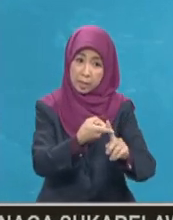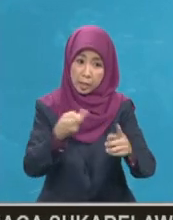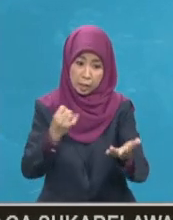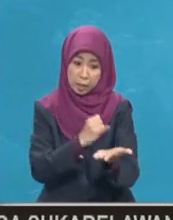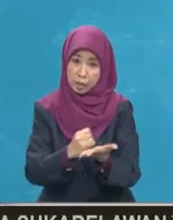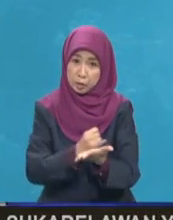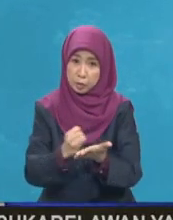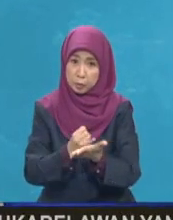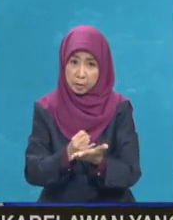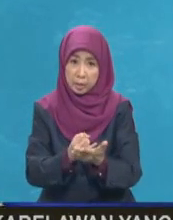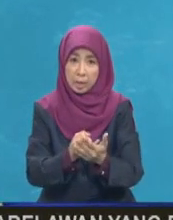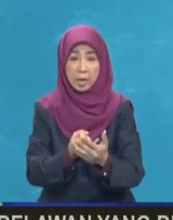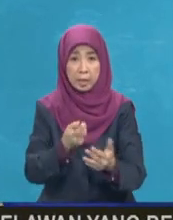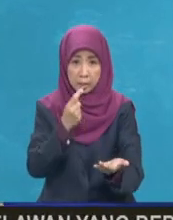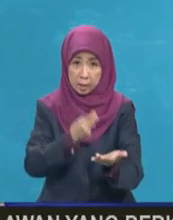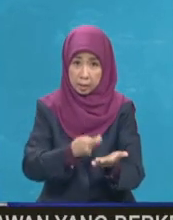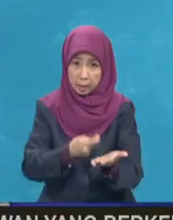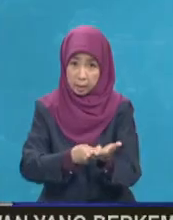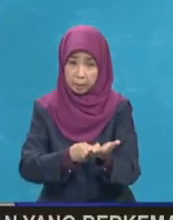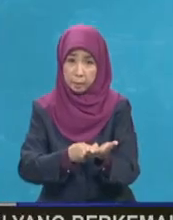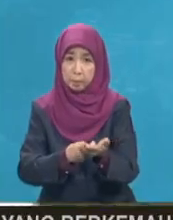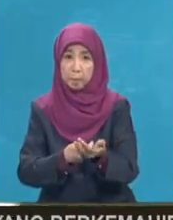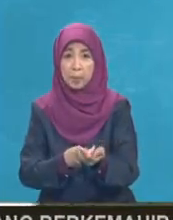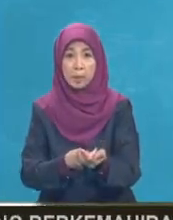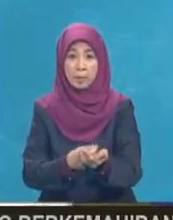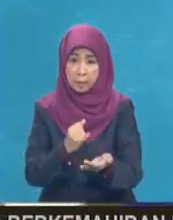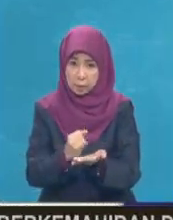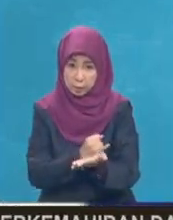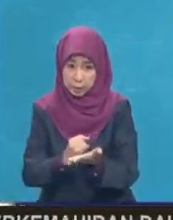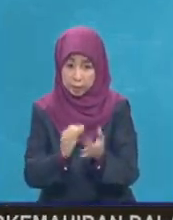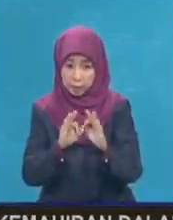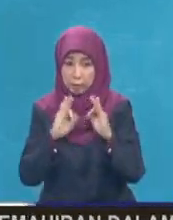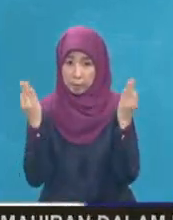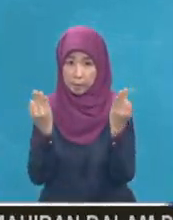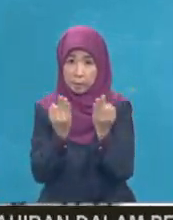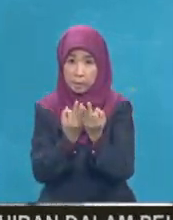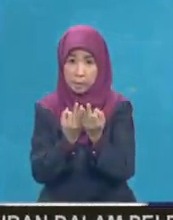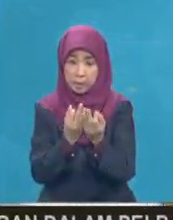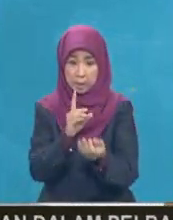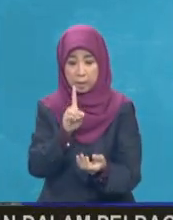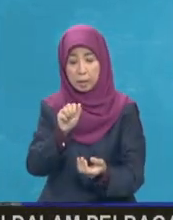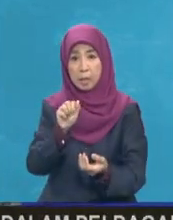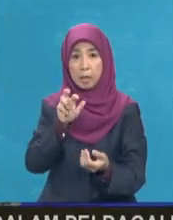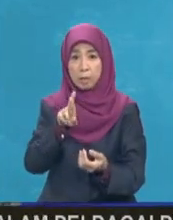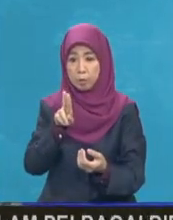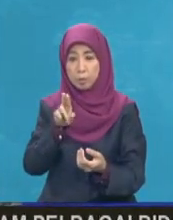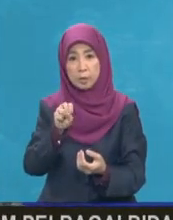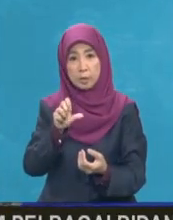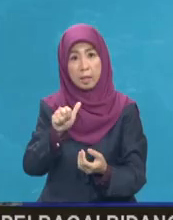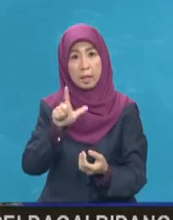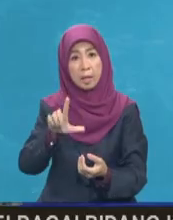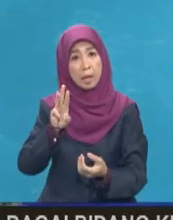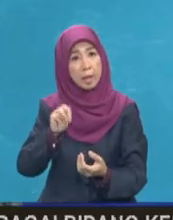islamtime Takaful am dan pihaknya seorang islamtime Takaful keluarga Darussalam holding spoiler menyumbangkan